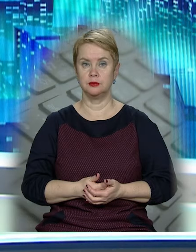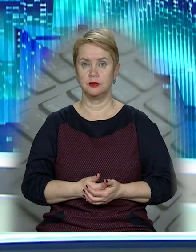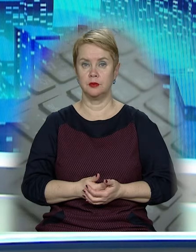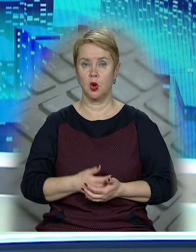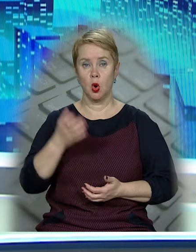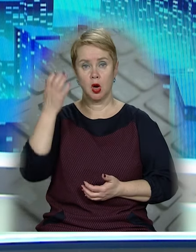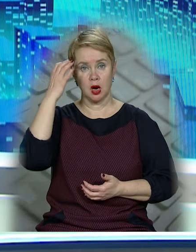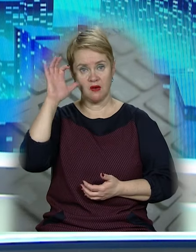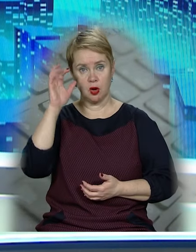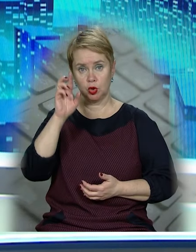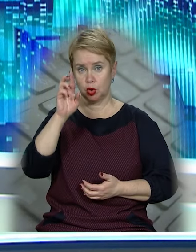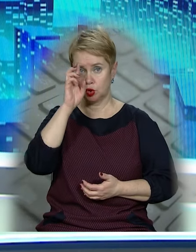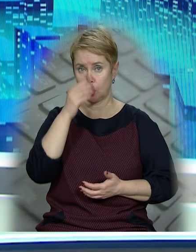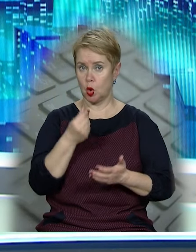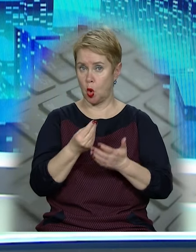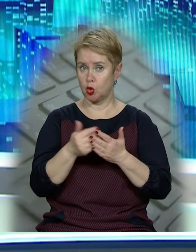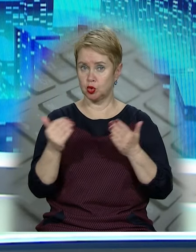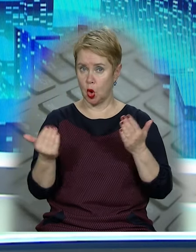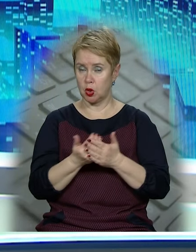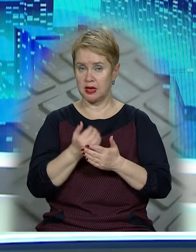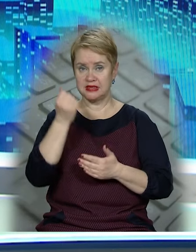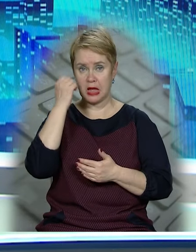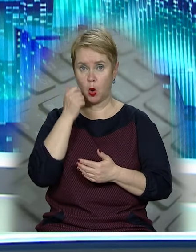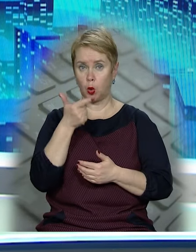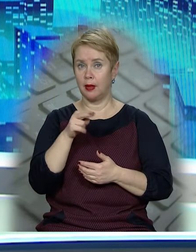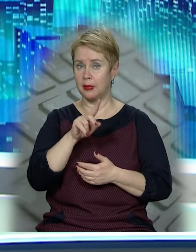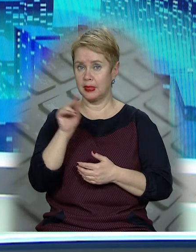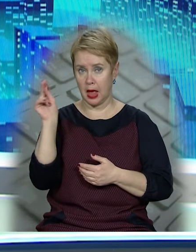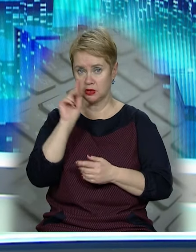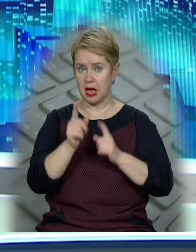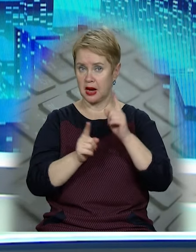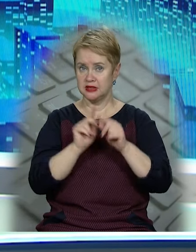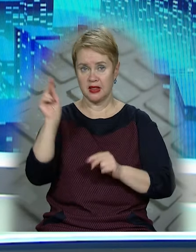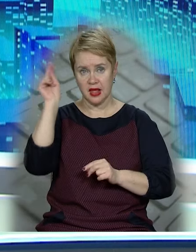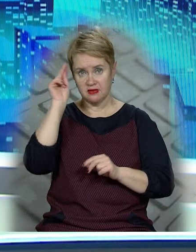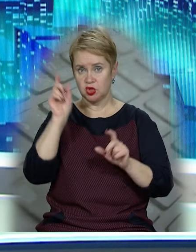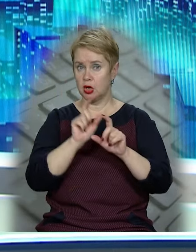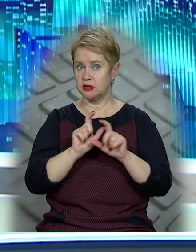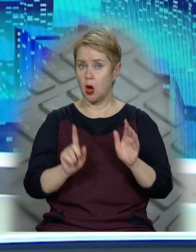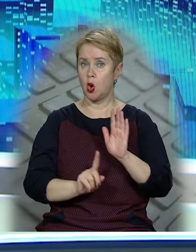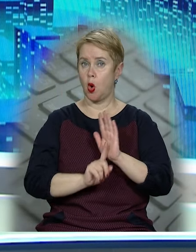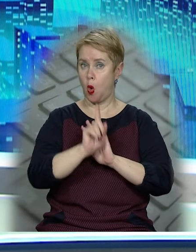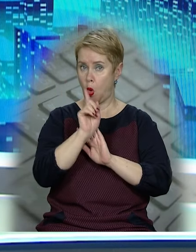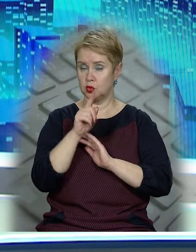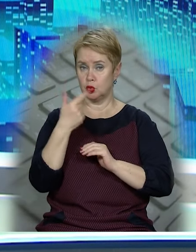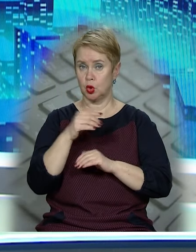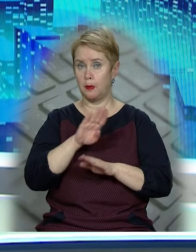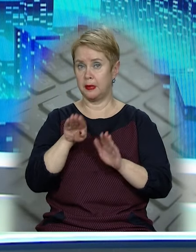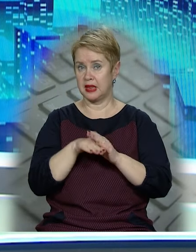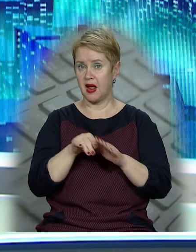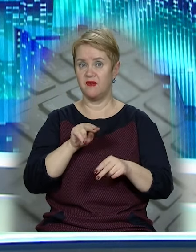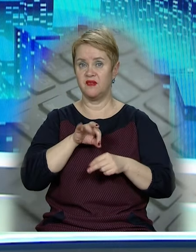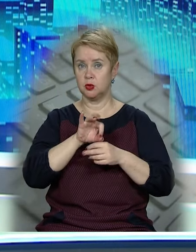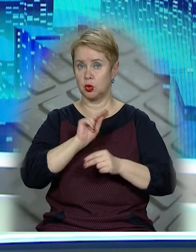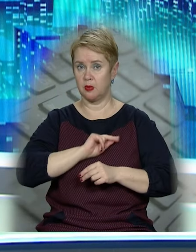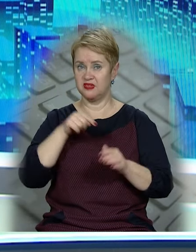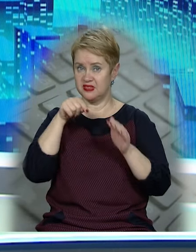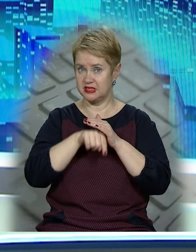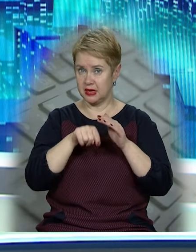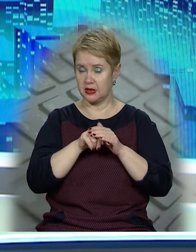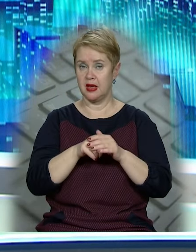У Кривому Розі державним коштом оновлюють стару гімназію. Реконструкція навчального закладу у розпалі. Наразі підрядники ведуть роботи